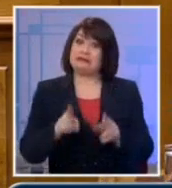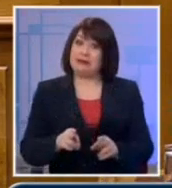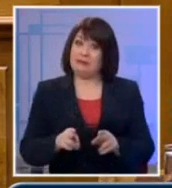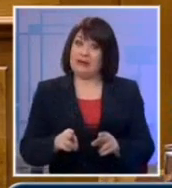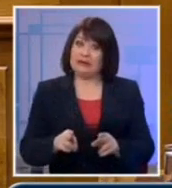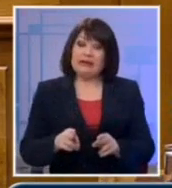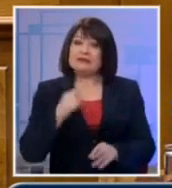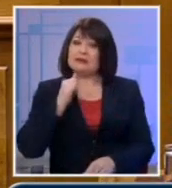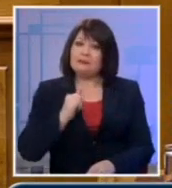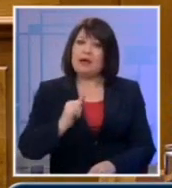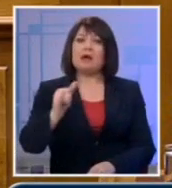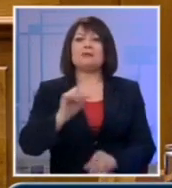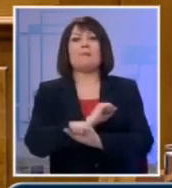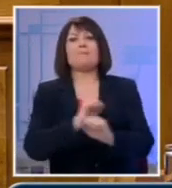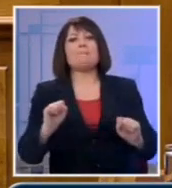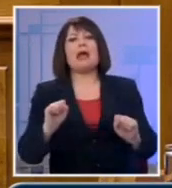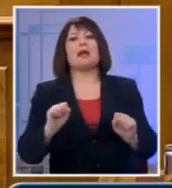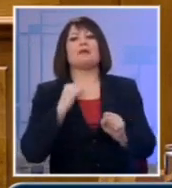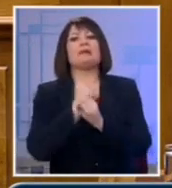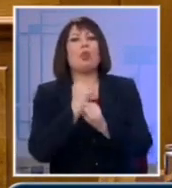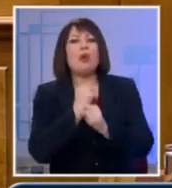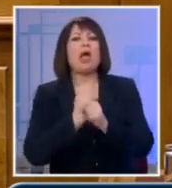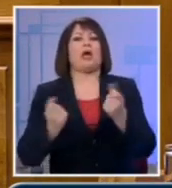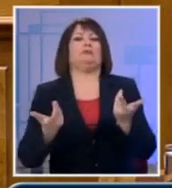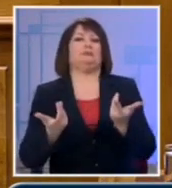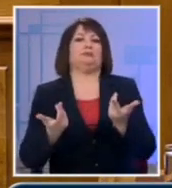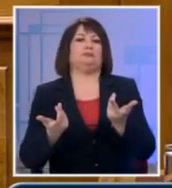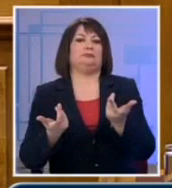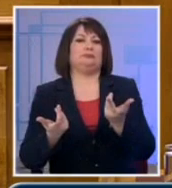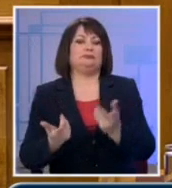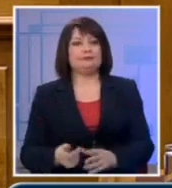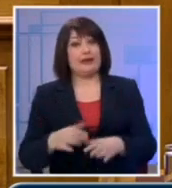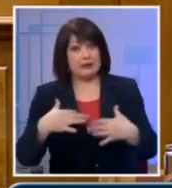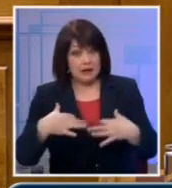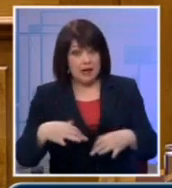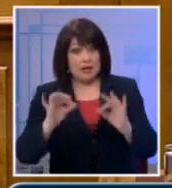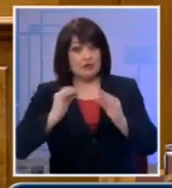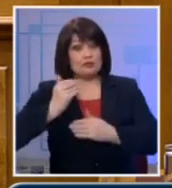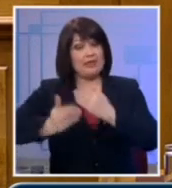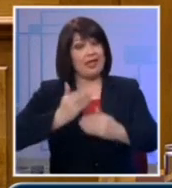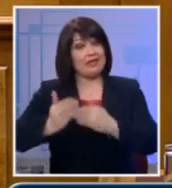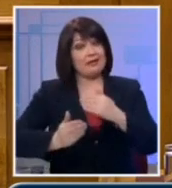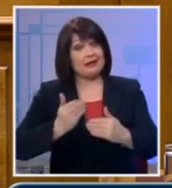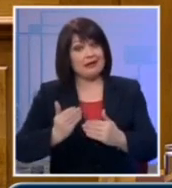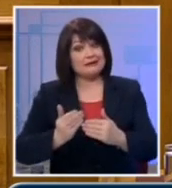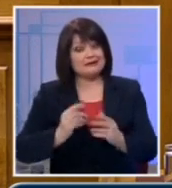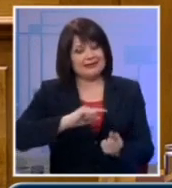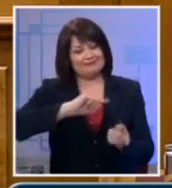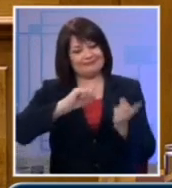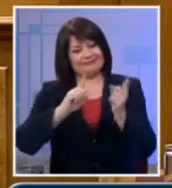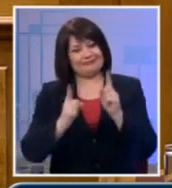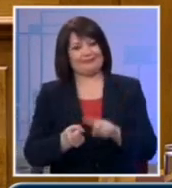η διαρκής απορρίθμιση της αγοράς εργασίας. Για να ξεκινήσει μια διαδικασία